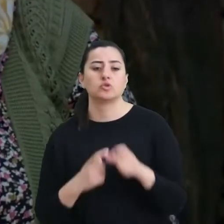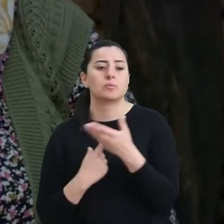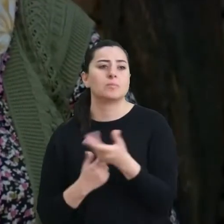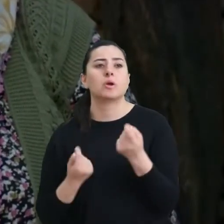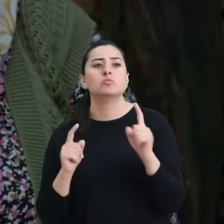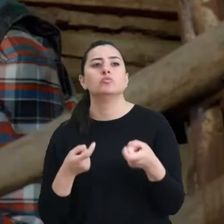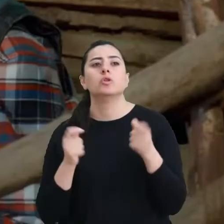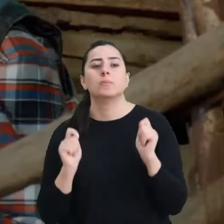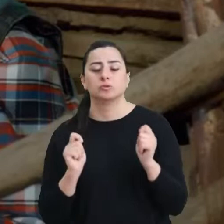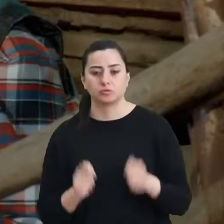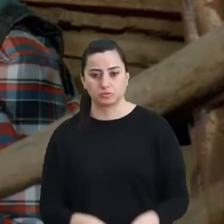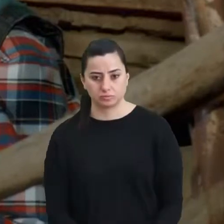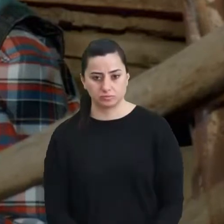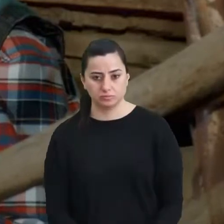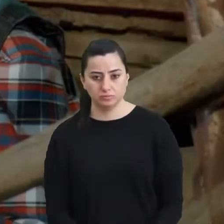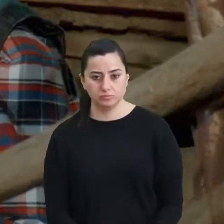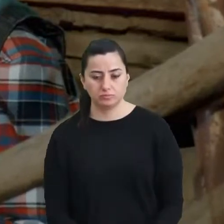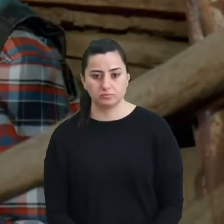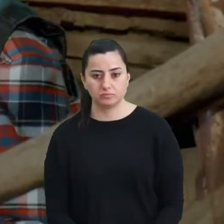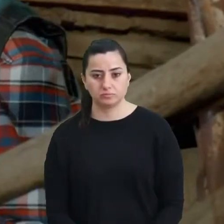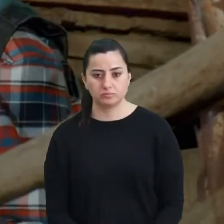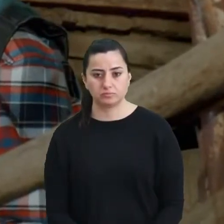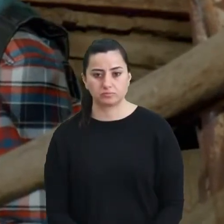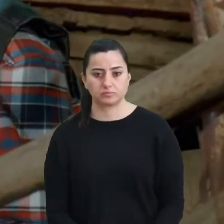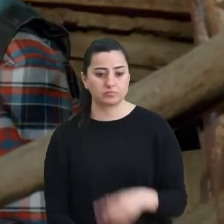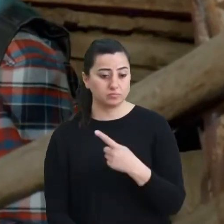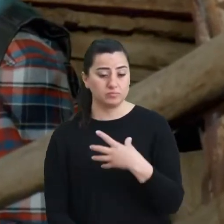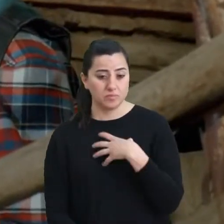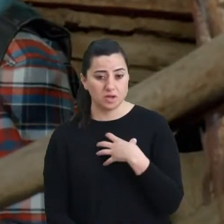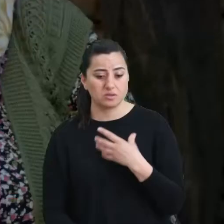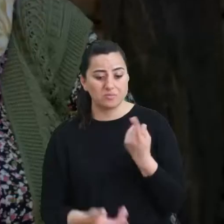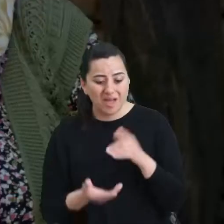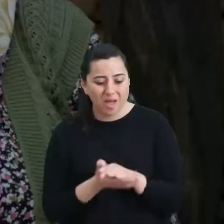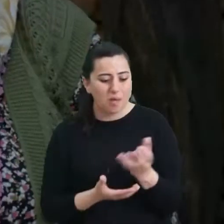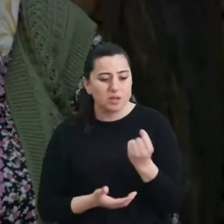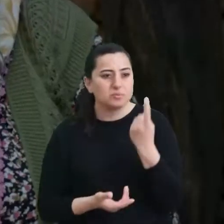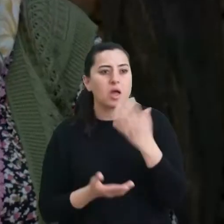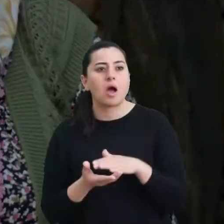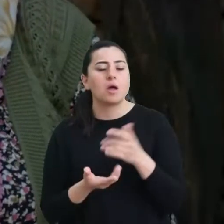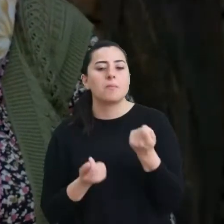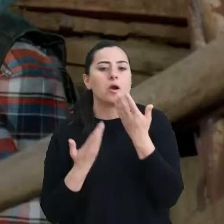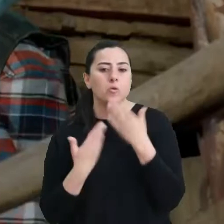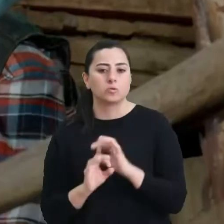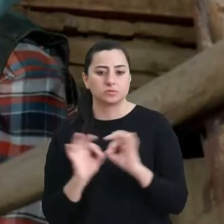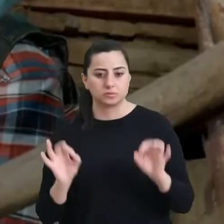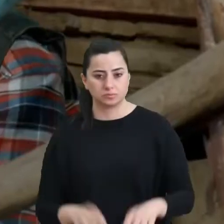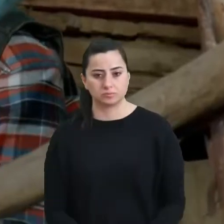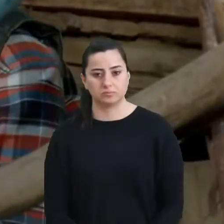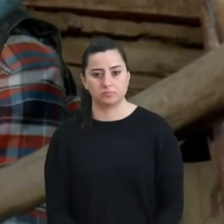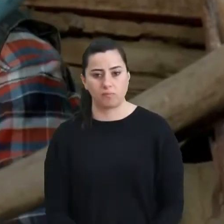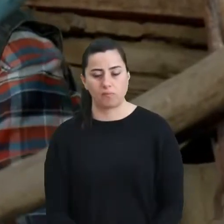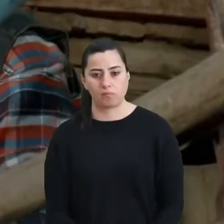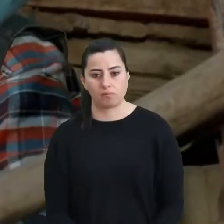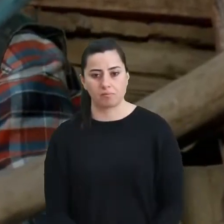Süleyman nereden bulacak o kadar parayı? Kendine bubucu alacak parası yok yavrumun. Süleyman merdivenlerde